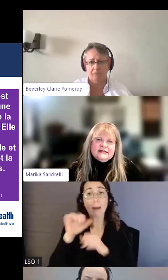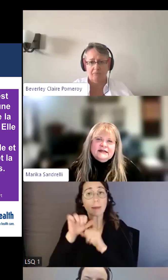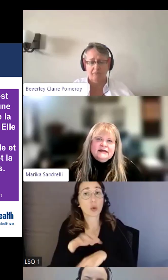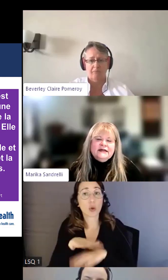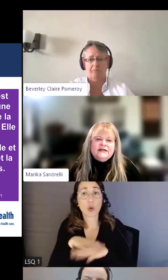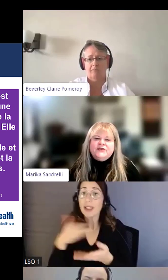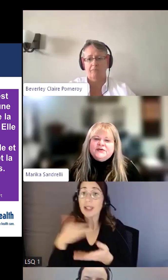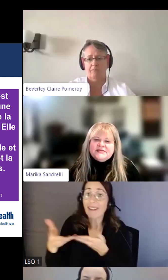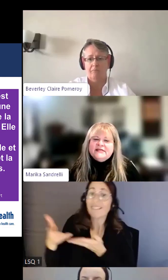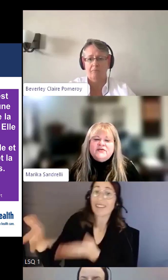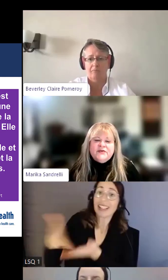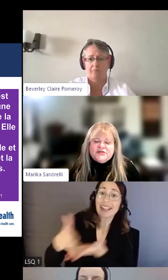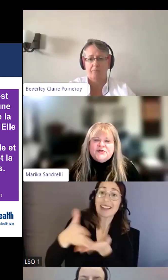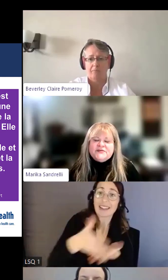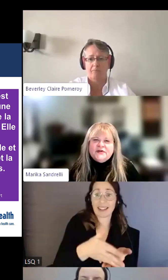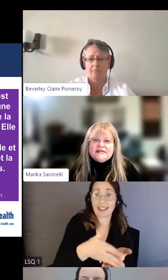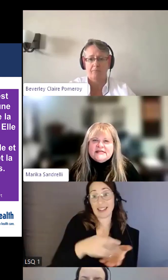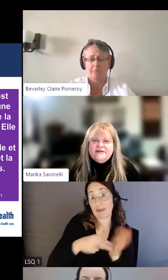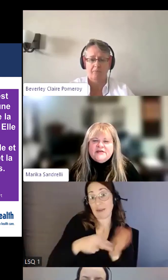essayer